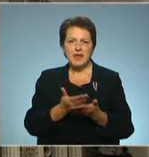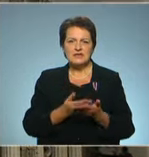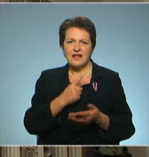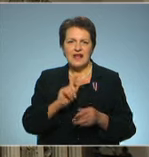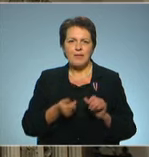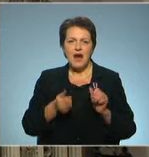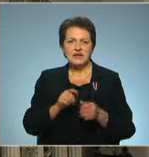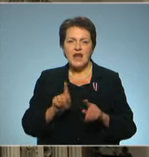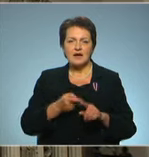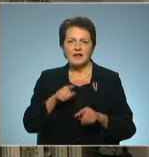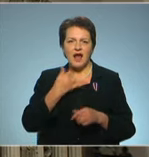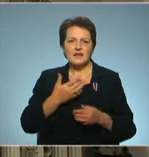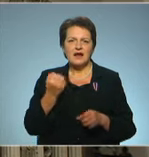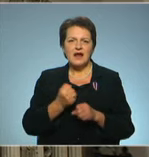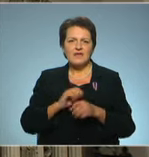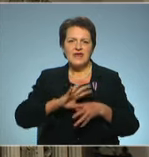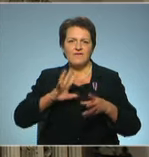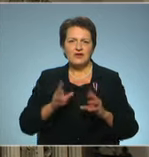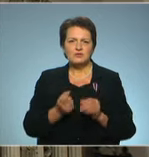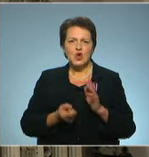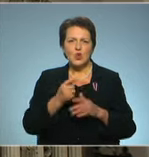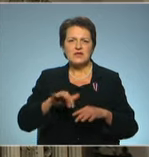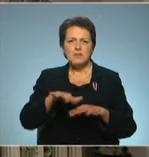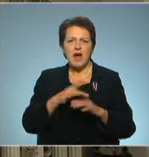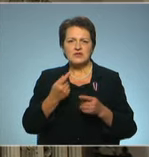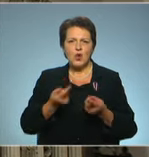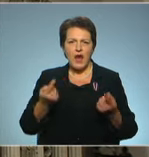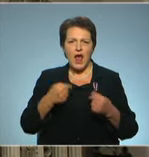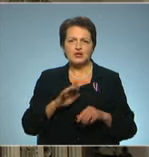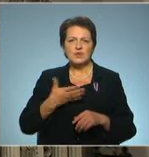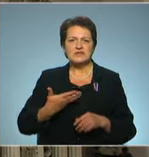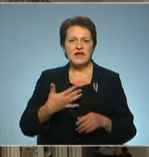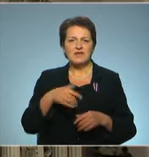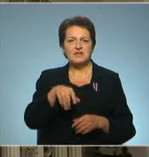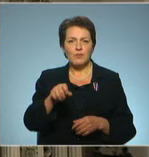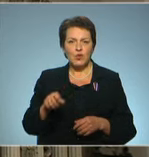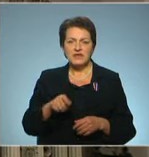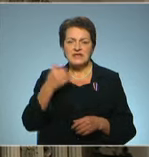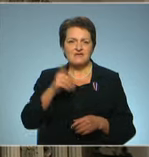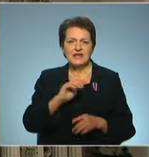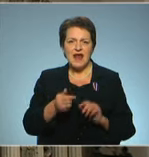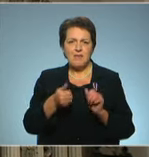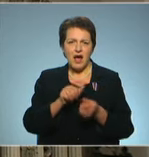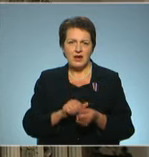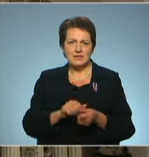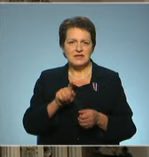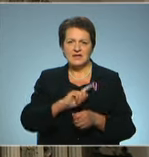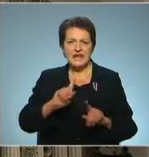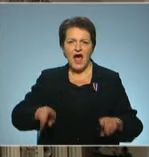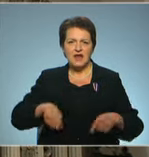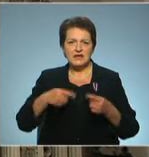tiek radīts visums. Rodas masa un laiks un dzīves būtnes, jo Dievs ir nemainīgs, tas neattīstās un